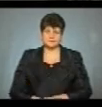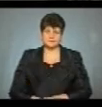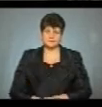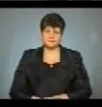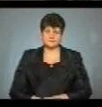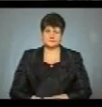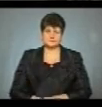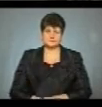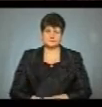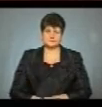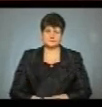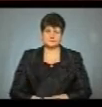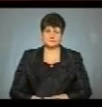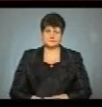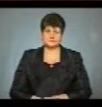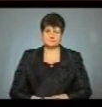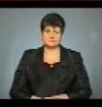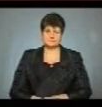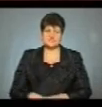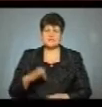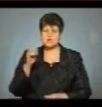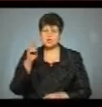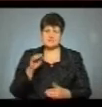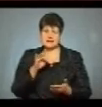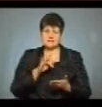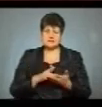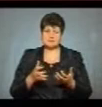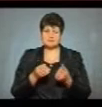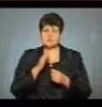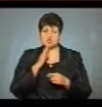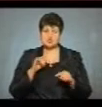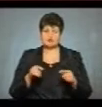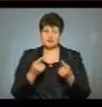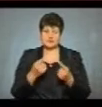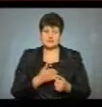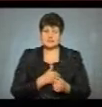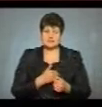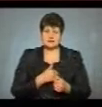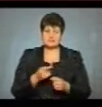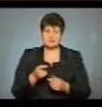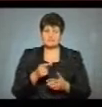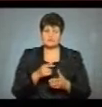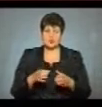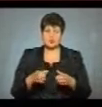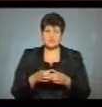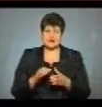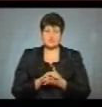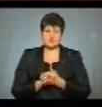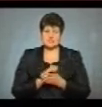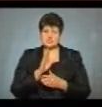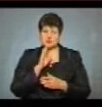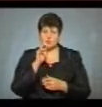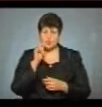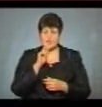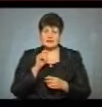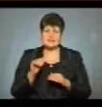на Суспільному. Тернопіль. Соціальний центр підтримки жінок створили з ініціативи Тернопільського осередку Асоціації жінок